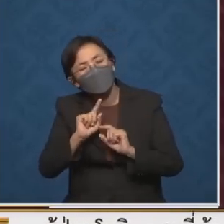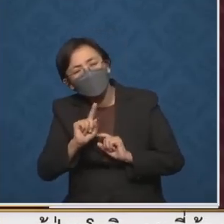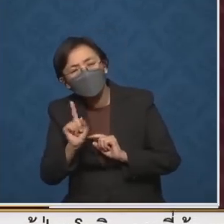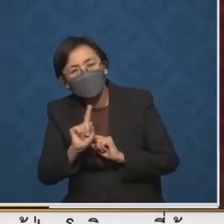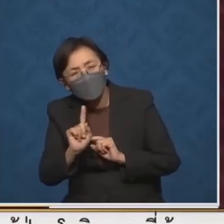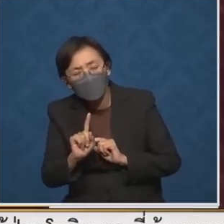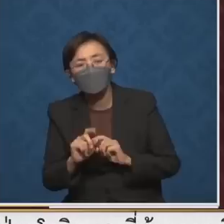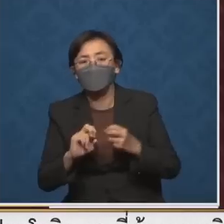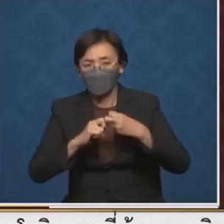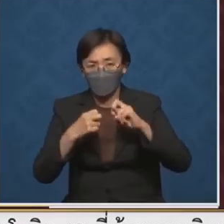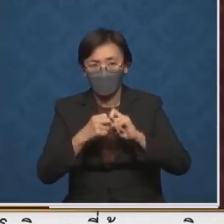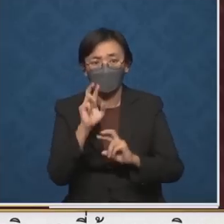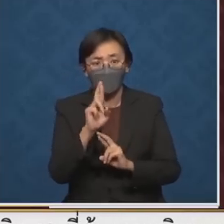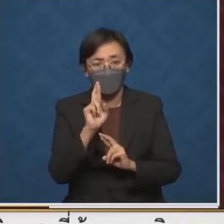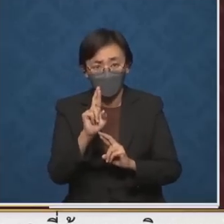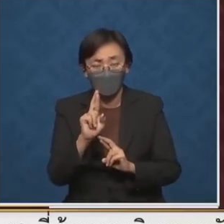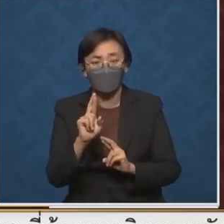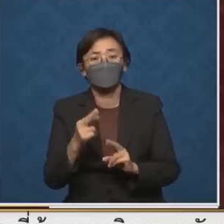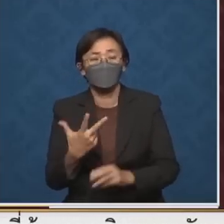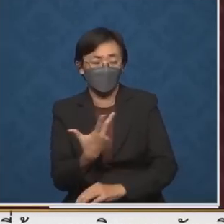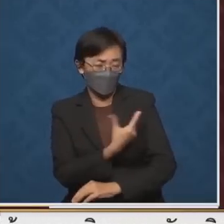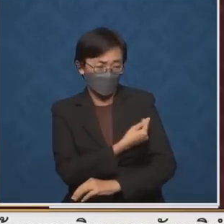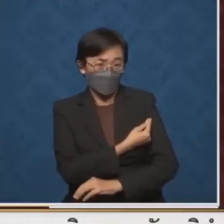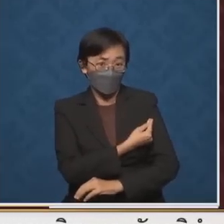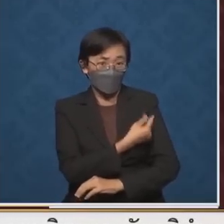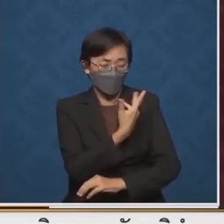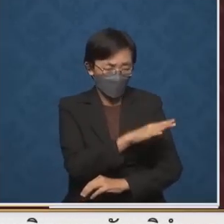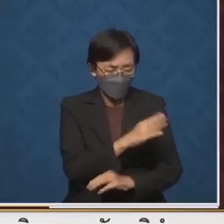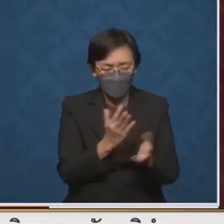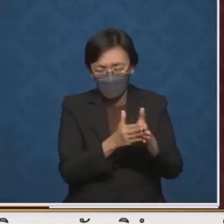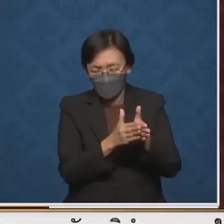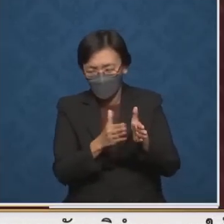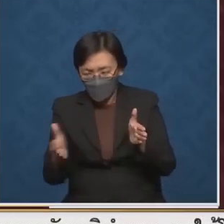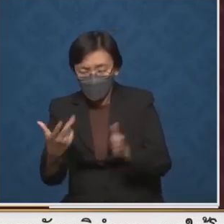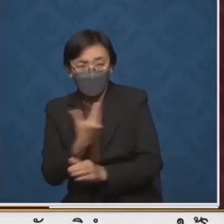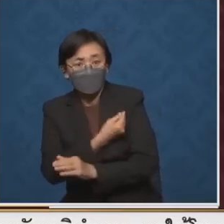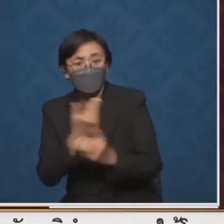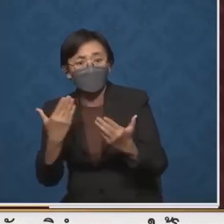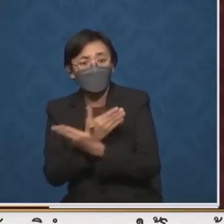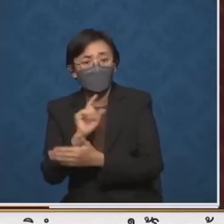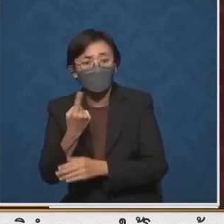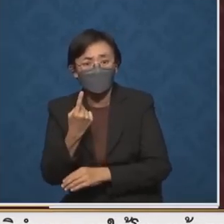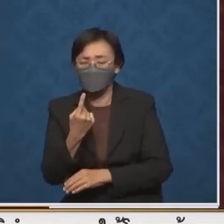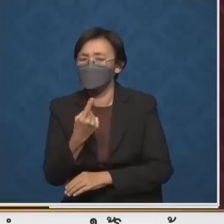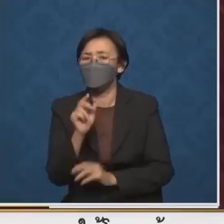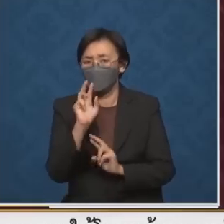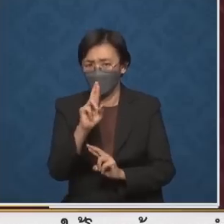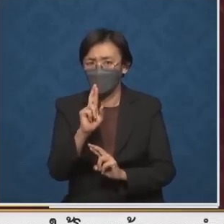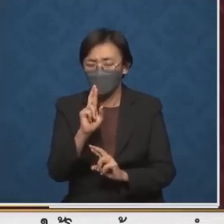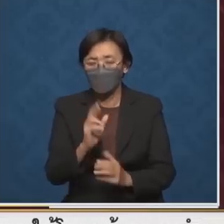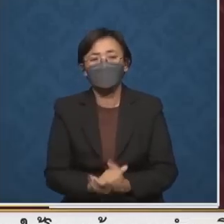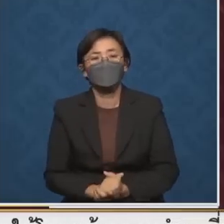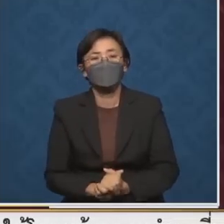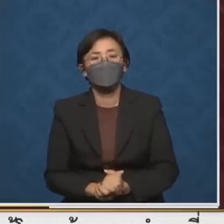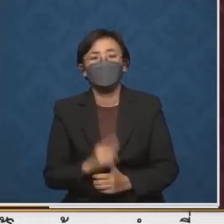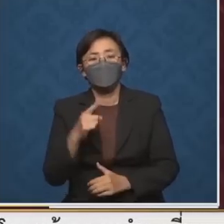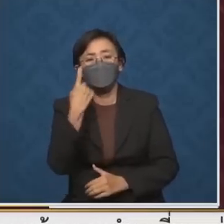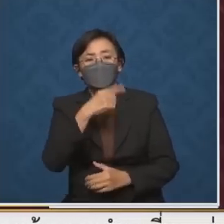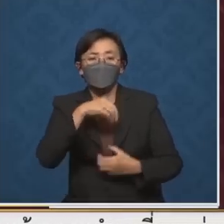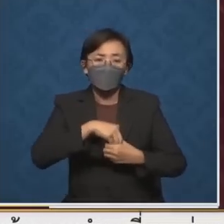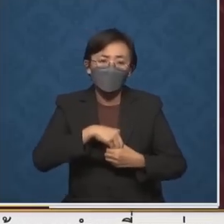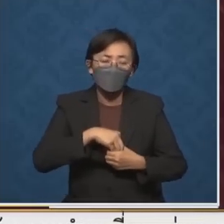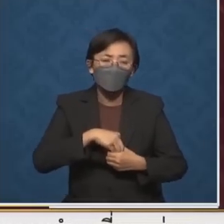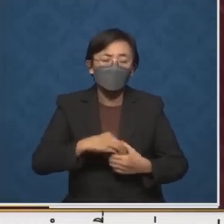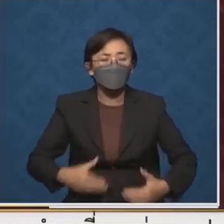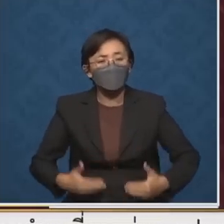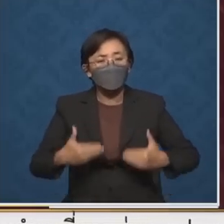งนะ ฉดวัซิคว้ายแล้าจะมปัหานะก็อันนี้เป็นชัตาฟาริคิจครจะได้อยู่ใครจะได้ตาย